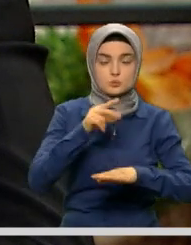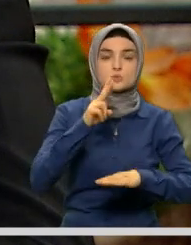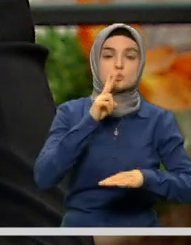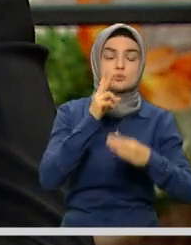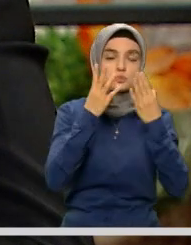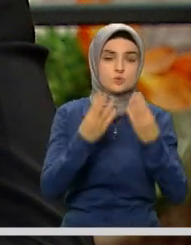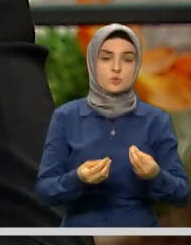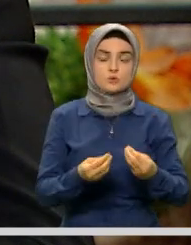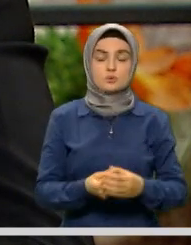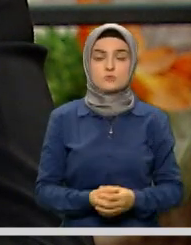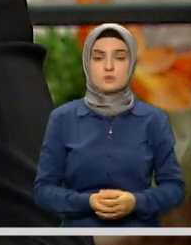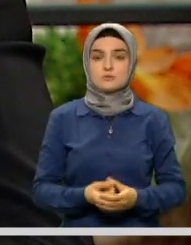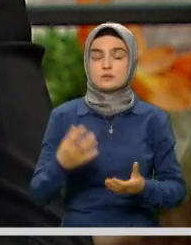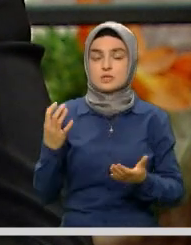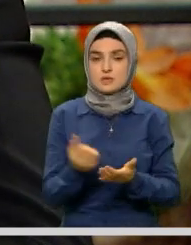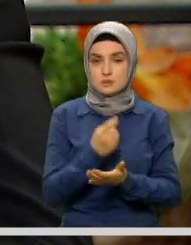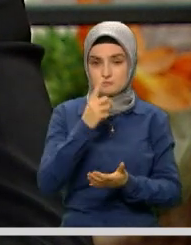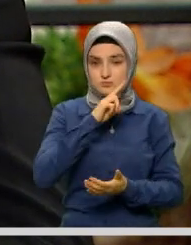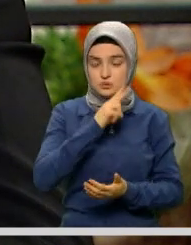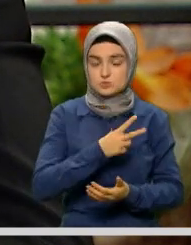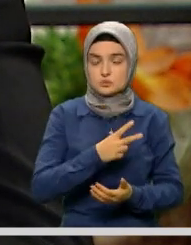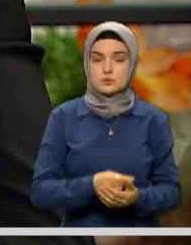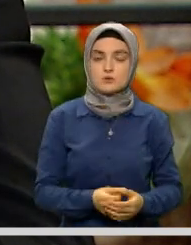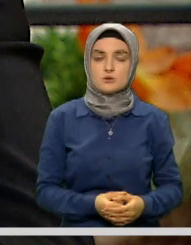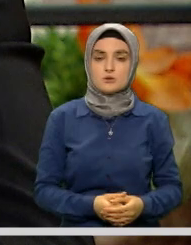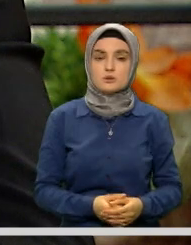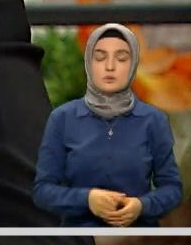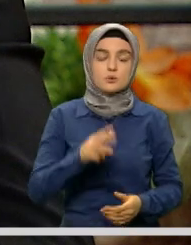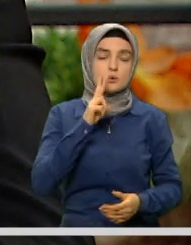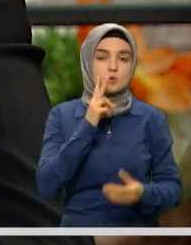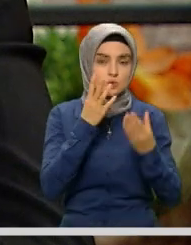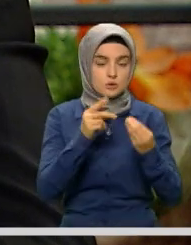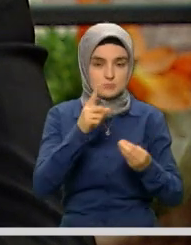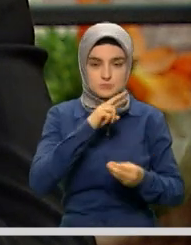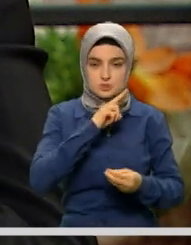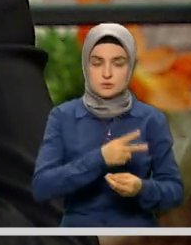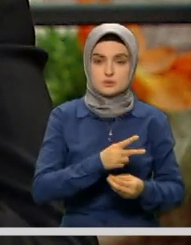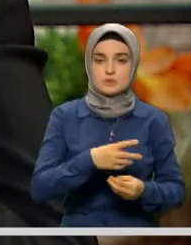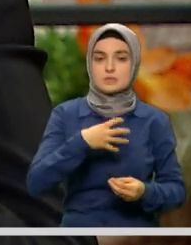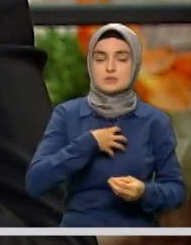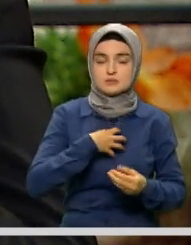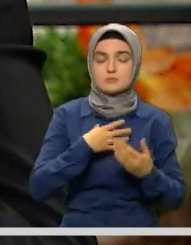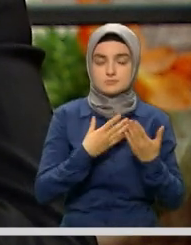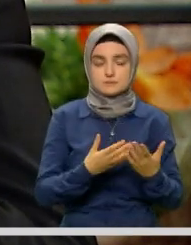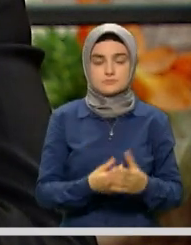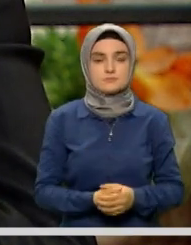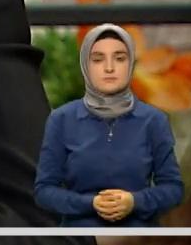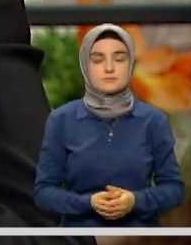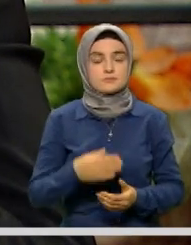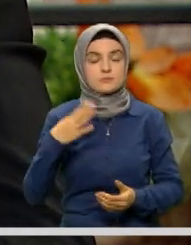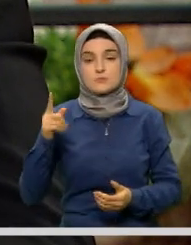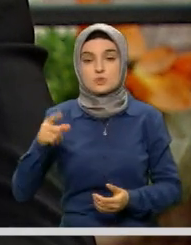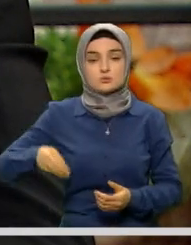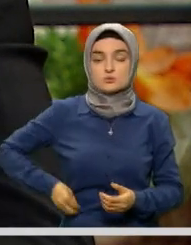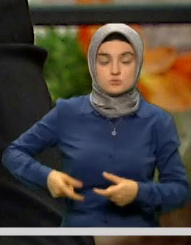neticesinde elde ettiği bir günahı, yani sonucu olan bir günahı kendisine mal ediyor. Kimseye